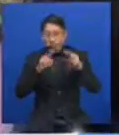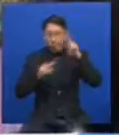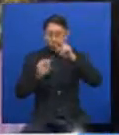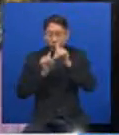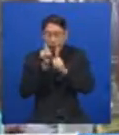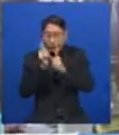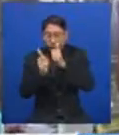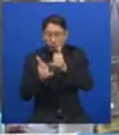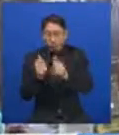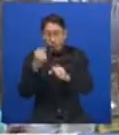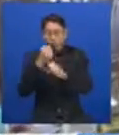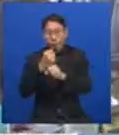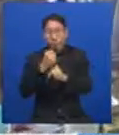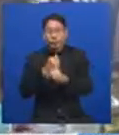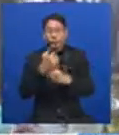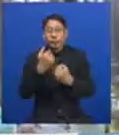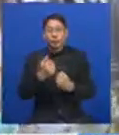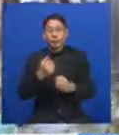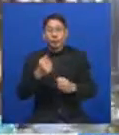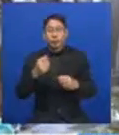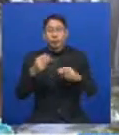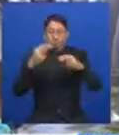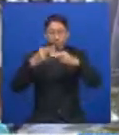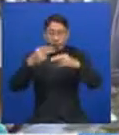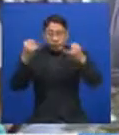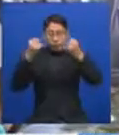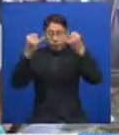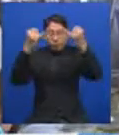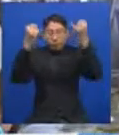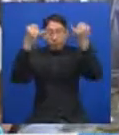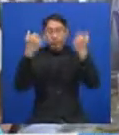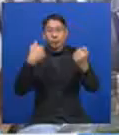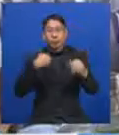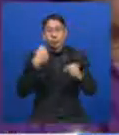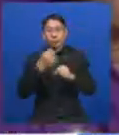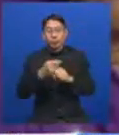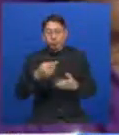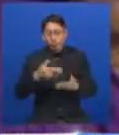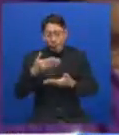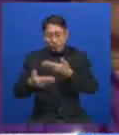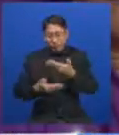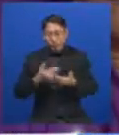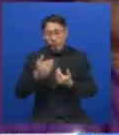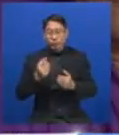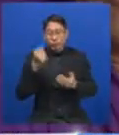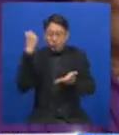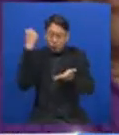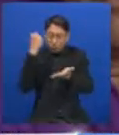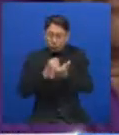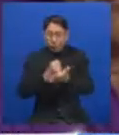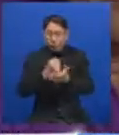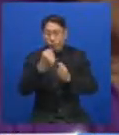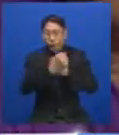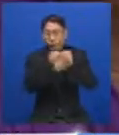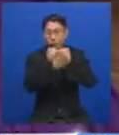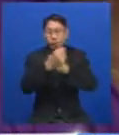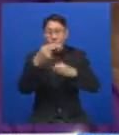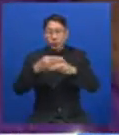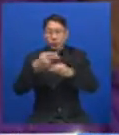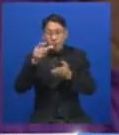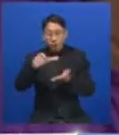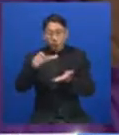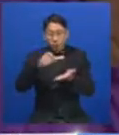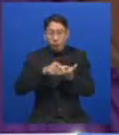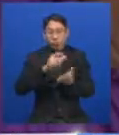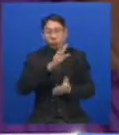นำไปดำเนินการในเรื่องของชื่อสินค้าทองมณีนั้นได้มอบให้พาณิชย์จังหวัดดำเนินการจดทะเบียนเพื่อป้องกันการใช้ชื่อลอกเลียน